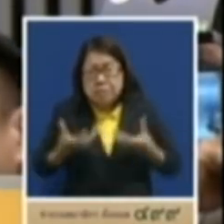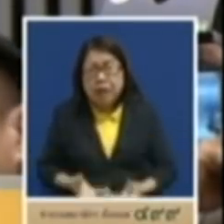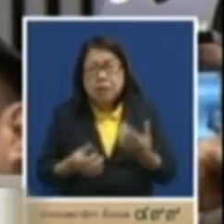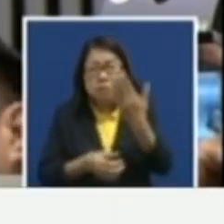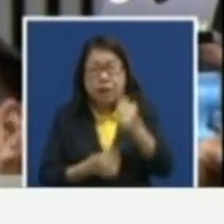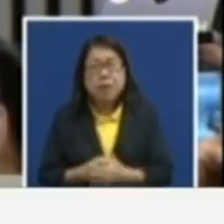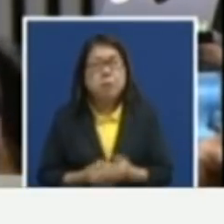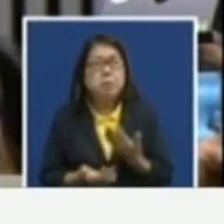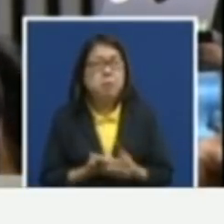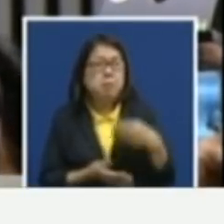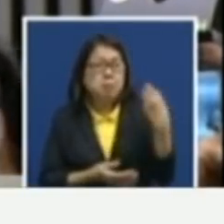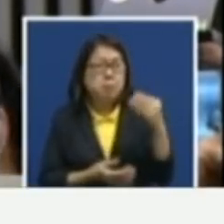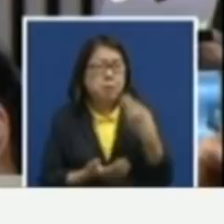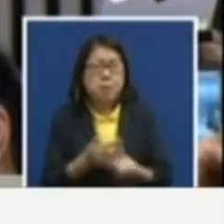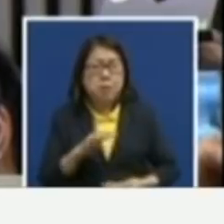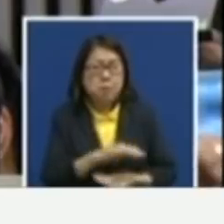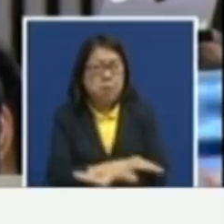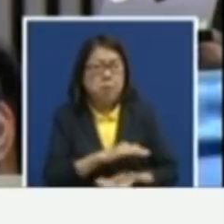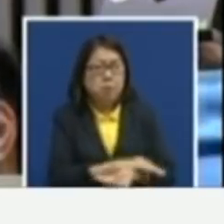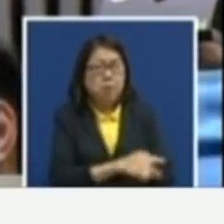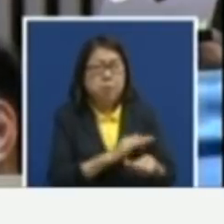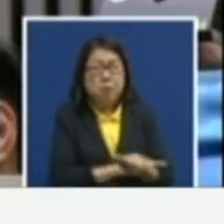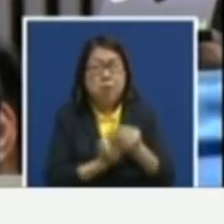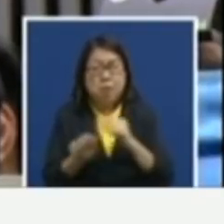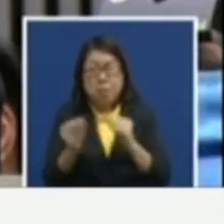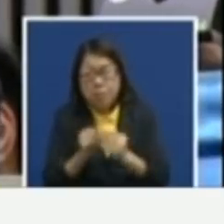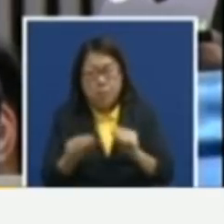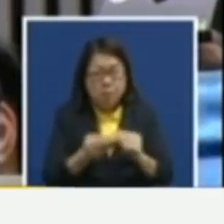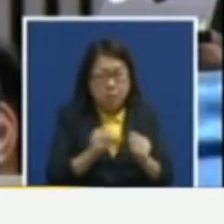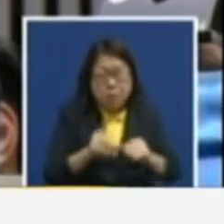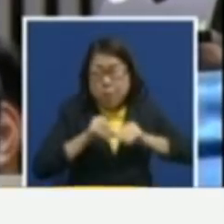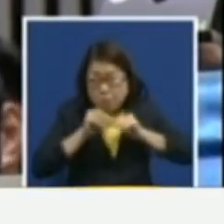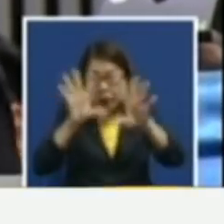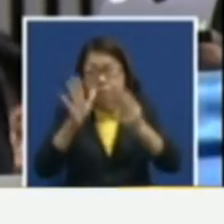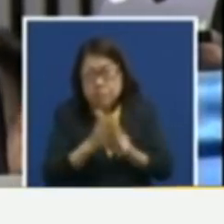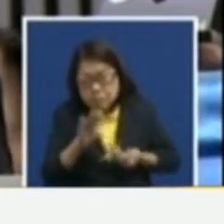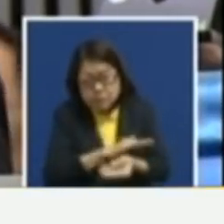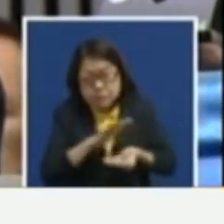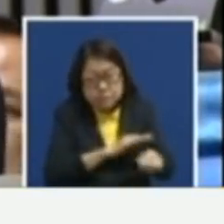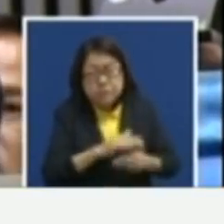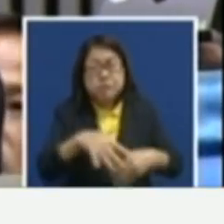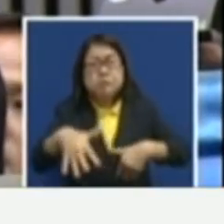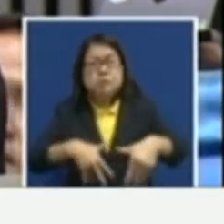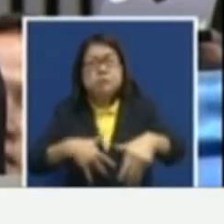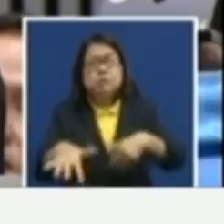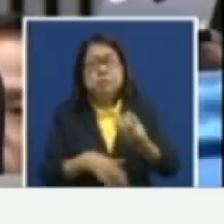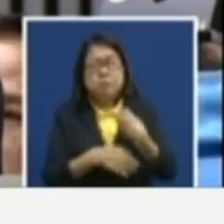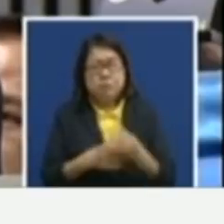มีการซื้อเสียงกันมากซื้อไม่รู้กี่เบอร์ซื้อกันยันสว่างจนประชาชนเนี่ยบอกว่